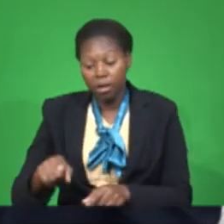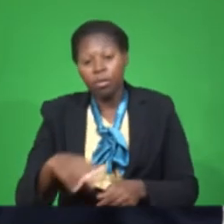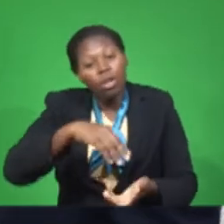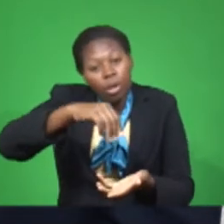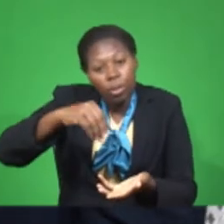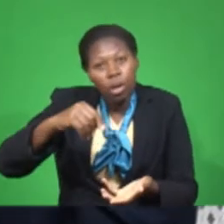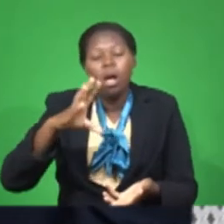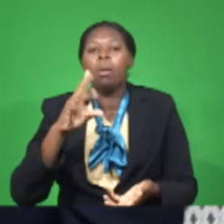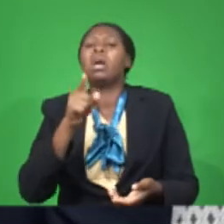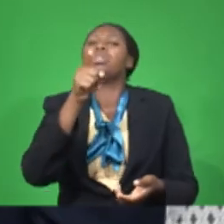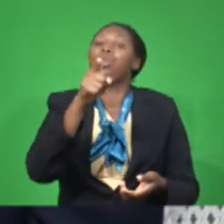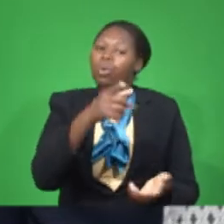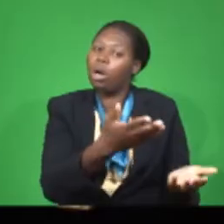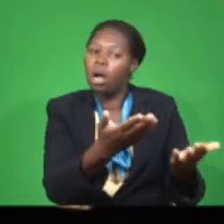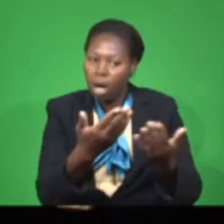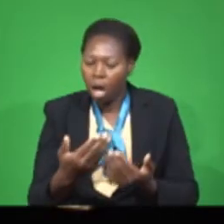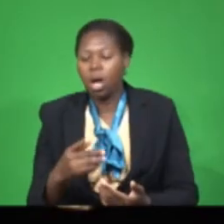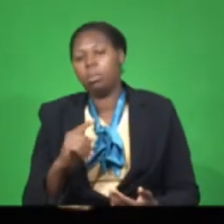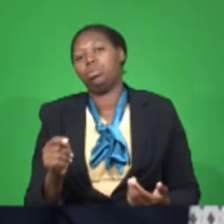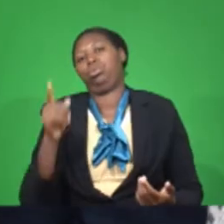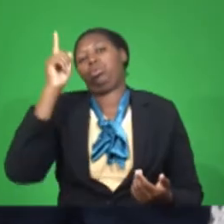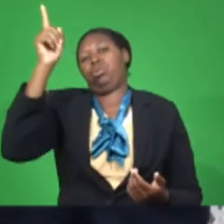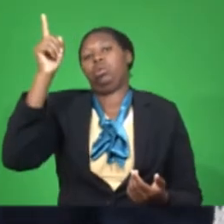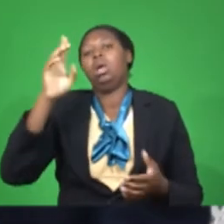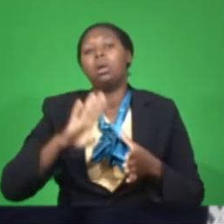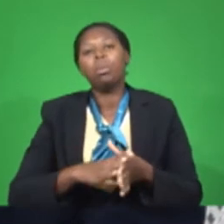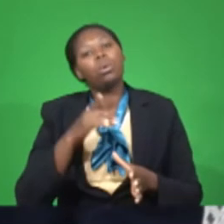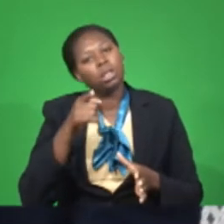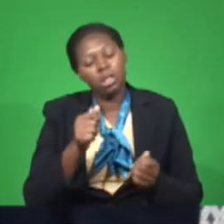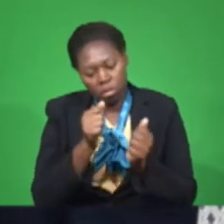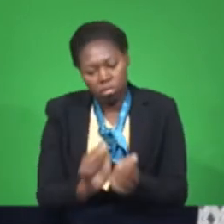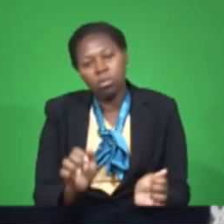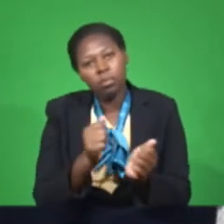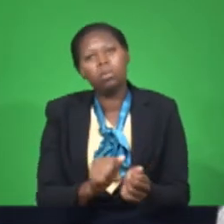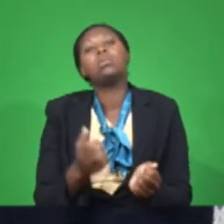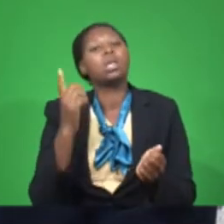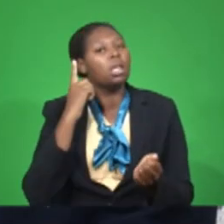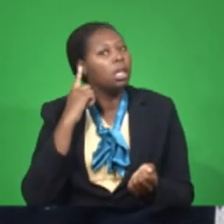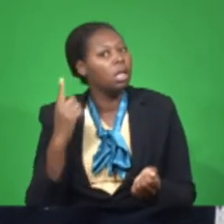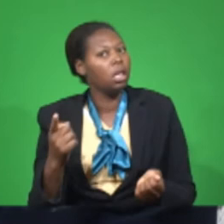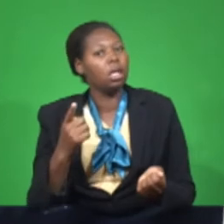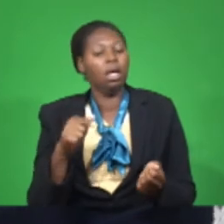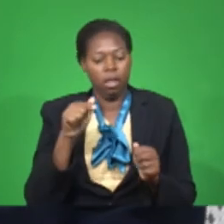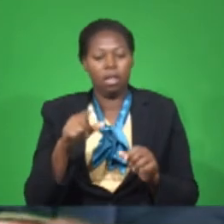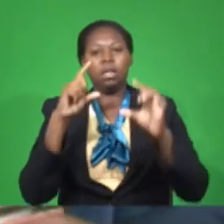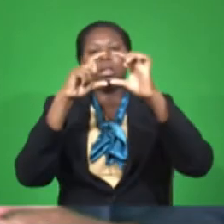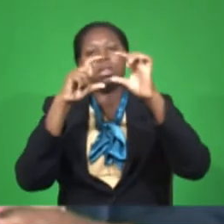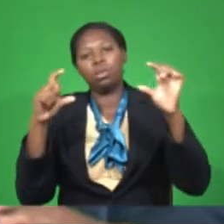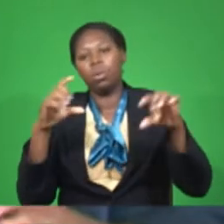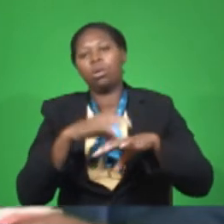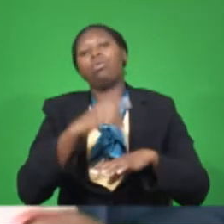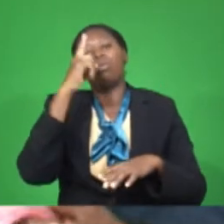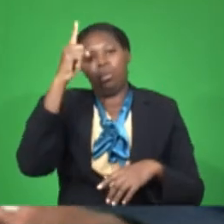kuna mwari, ne nganga tzirikutu kwa fangeni. Right. Saka kana nganga ine mkana, iwewe mkana wakatonyanyis. Wakatonyanyis.